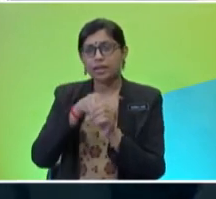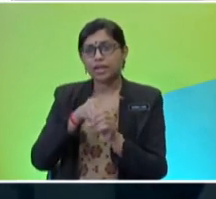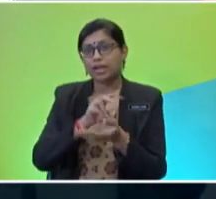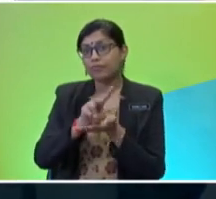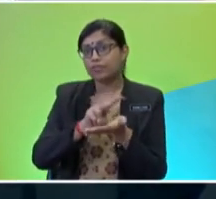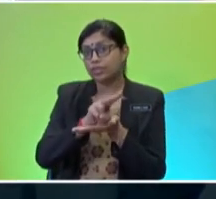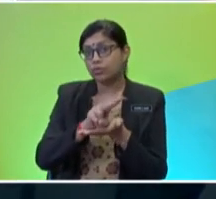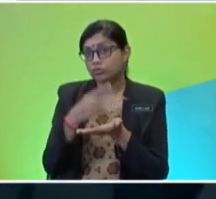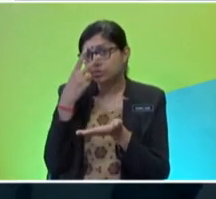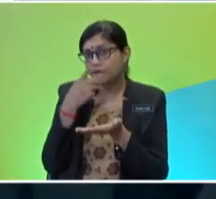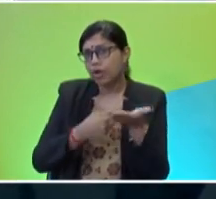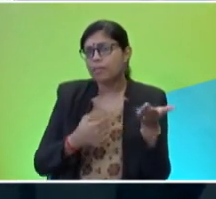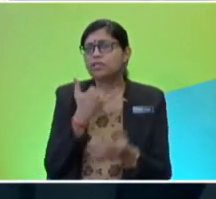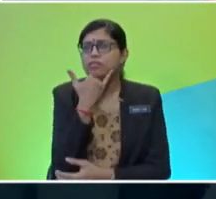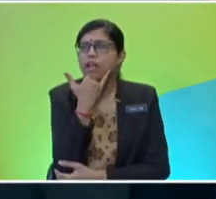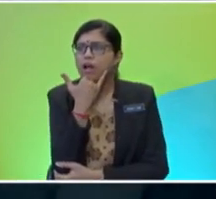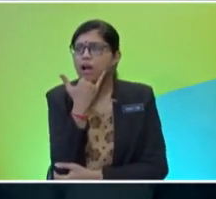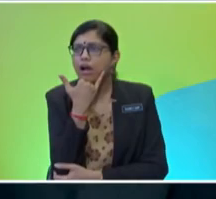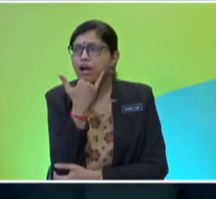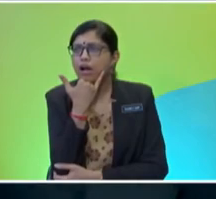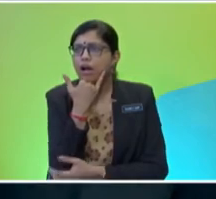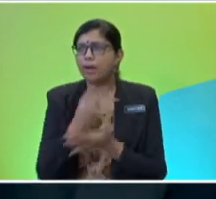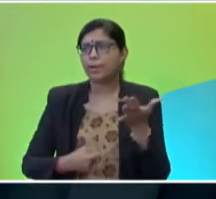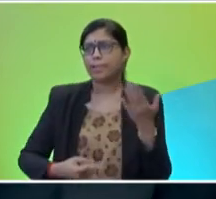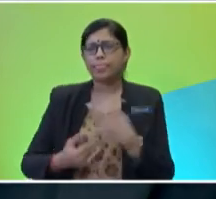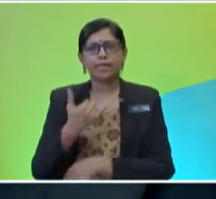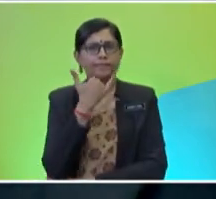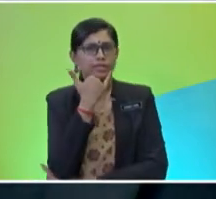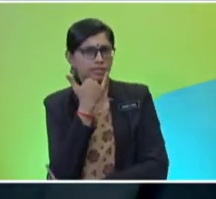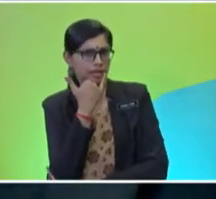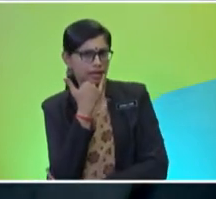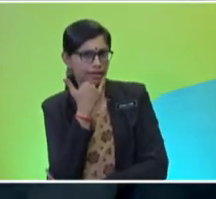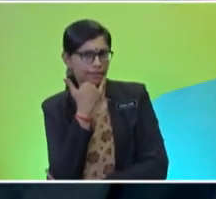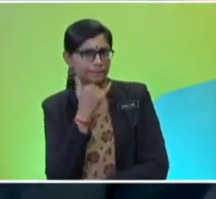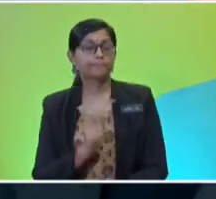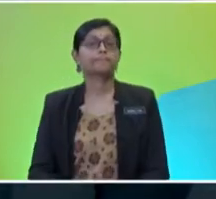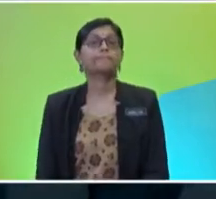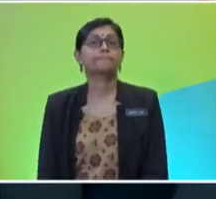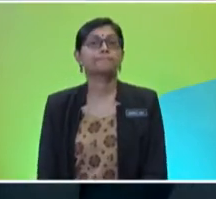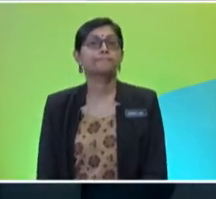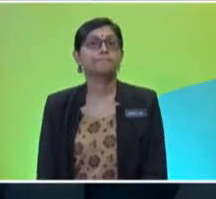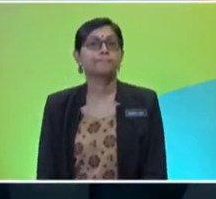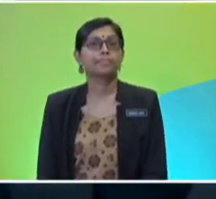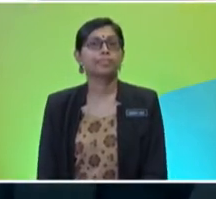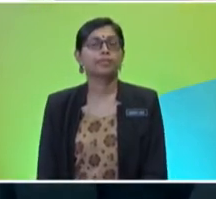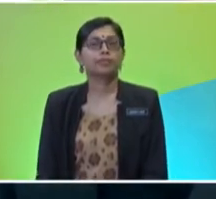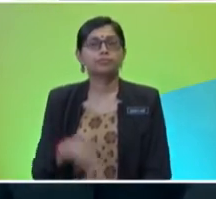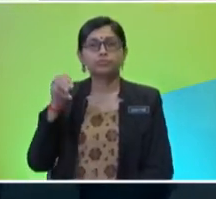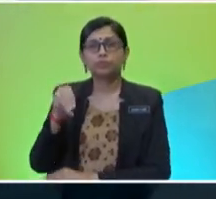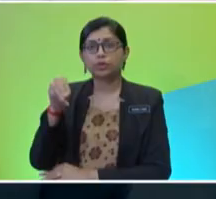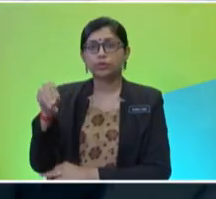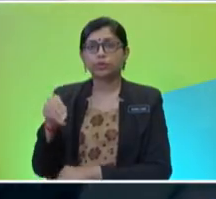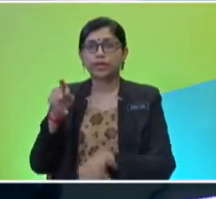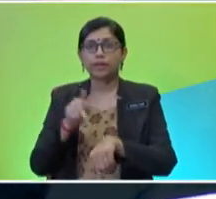apa kesilapan dia. Kesilapan dia kalau saya dapat lihat cikgu, murid tersebut